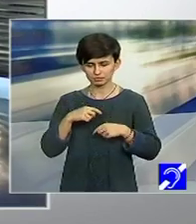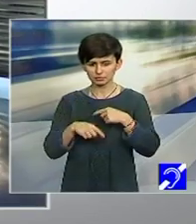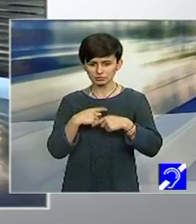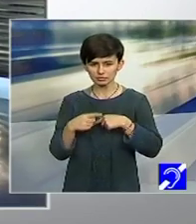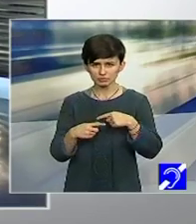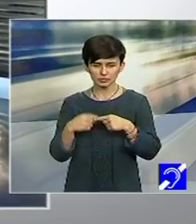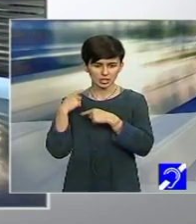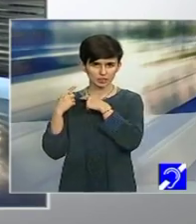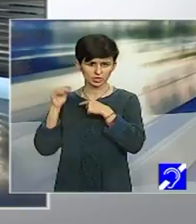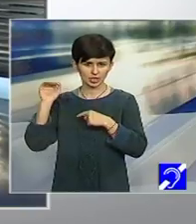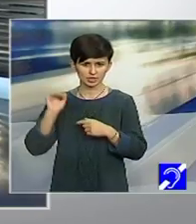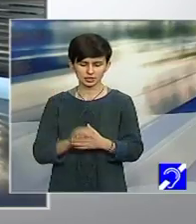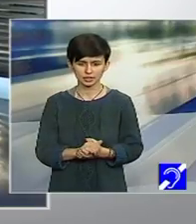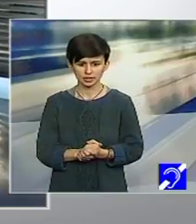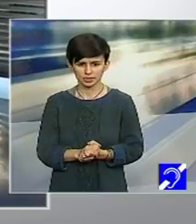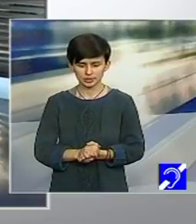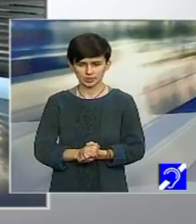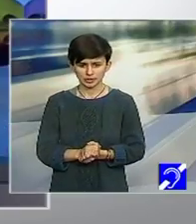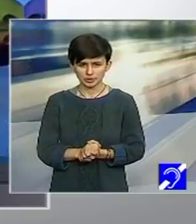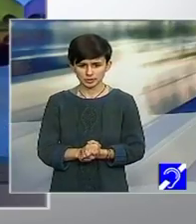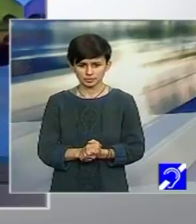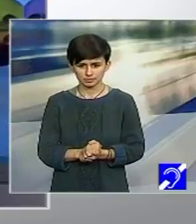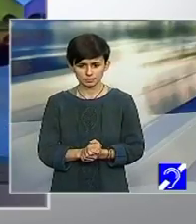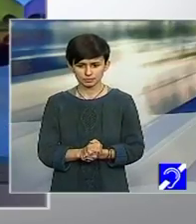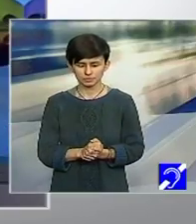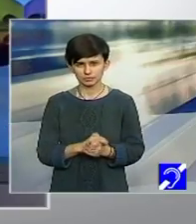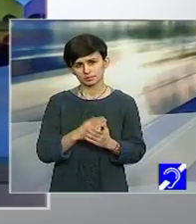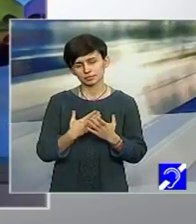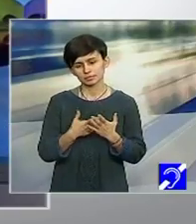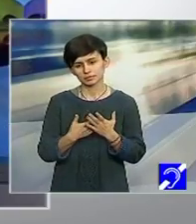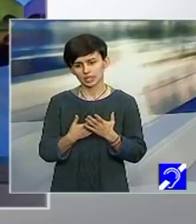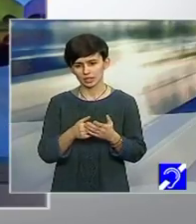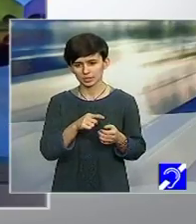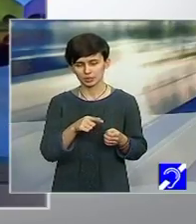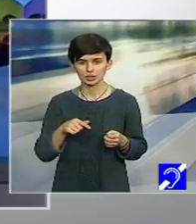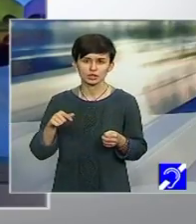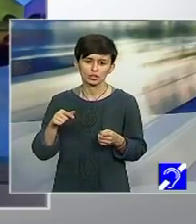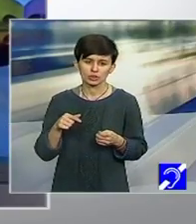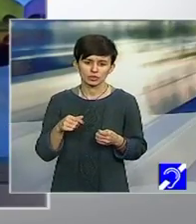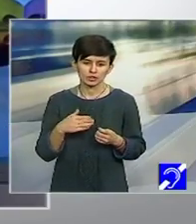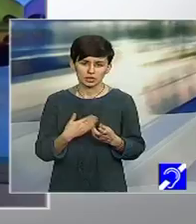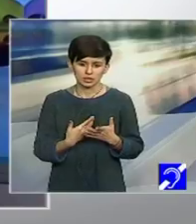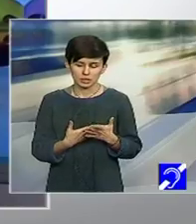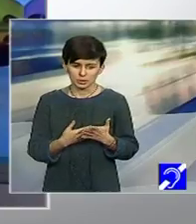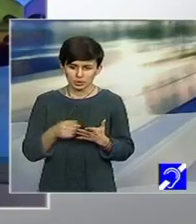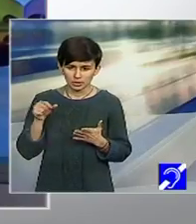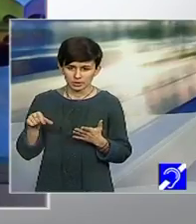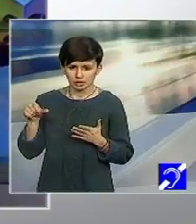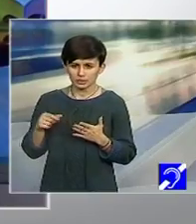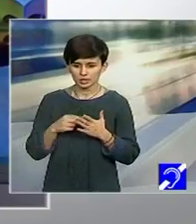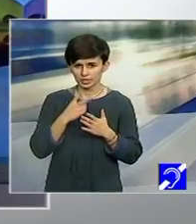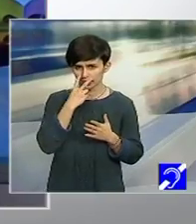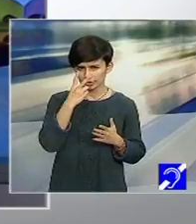Deci, foarte pe scurt, pentru dumneavoastră și pentru cei care ne